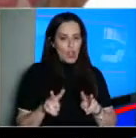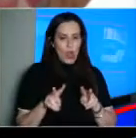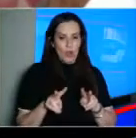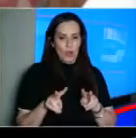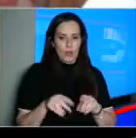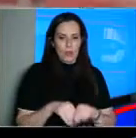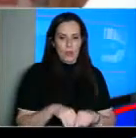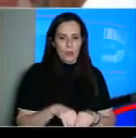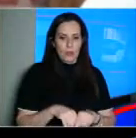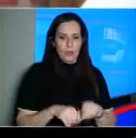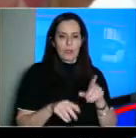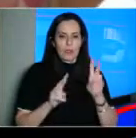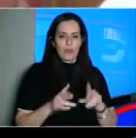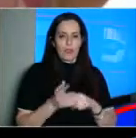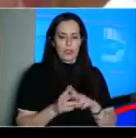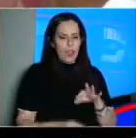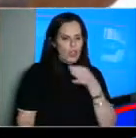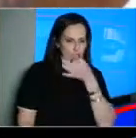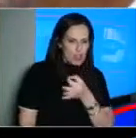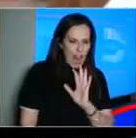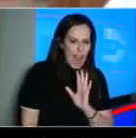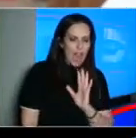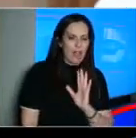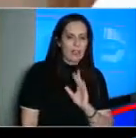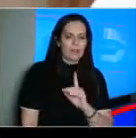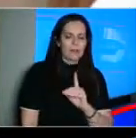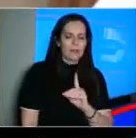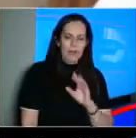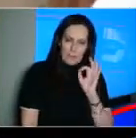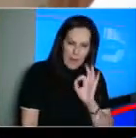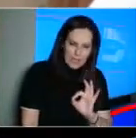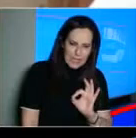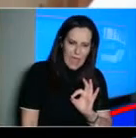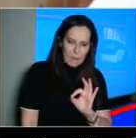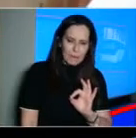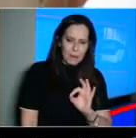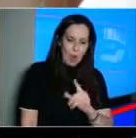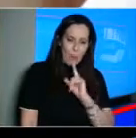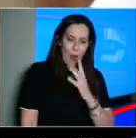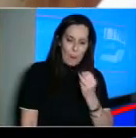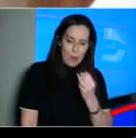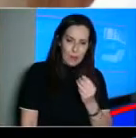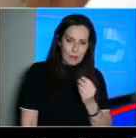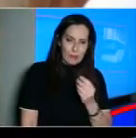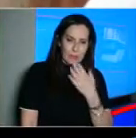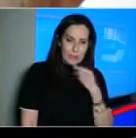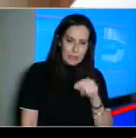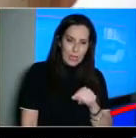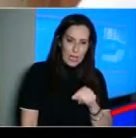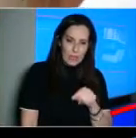סמדר, יש לי שאלה. בעצם את יודעת, אומרים הרבה